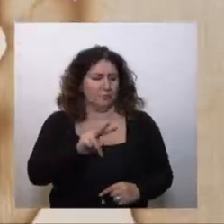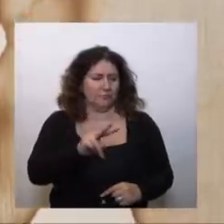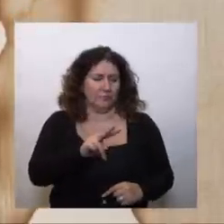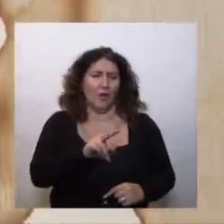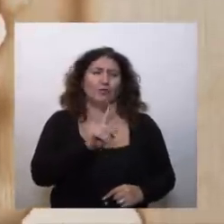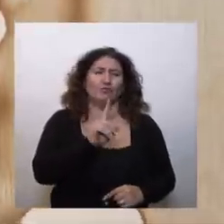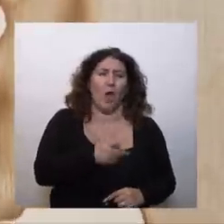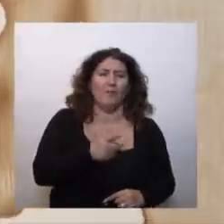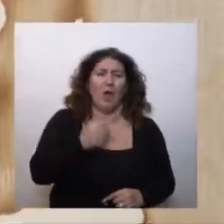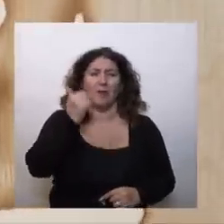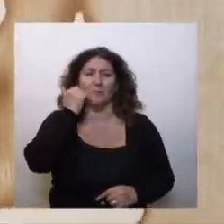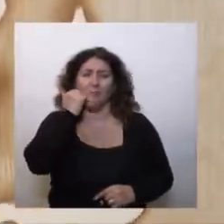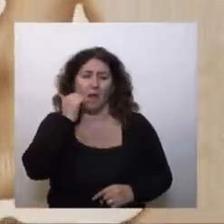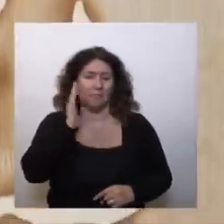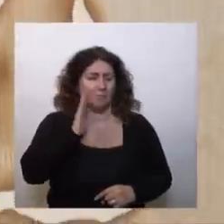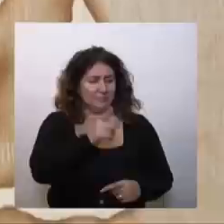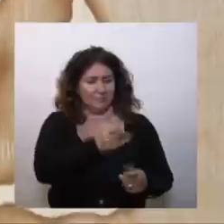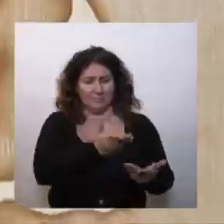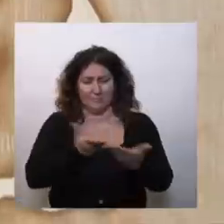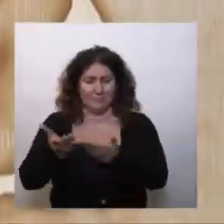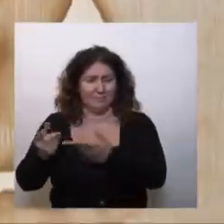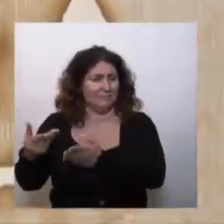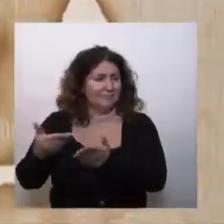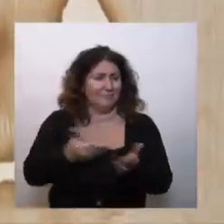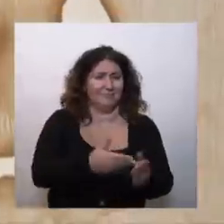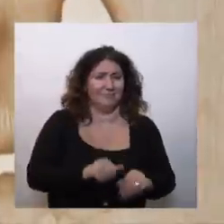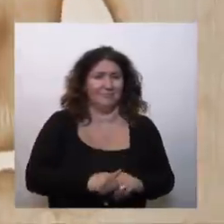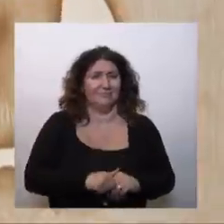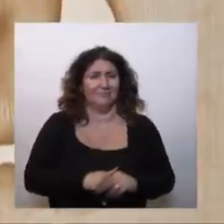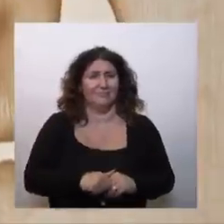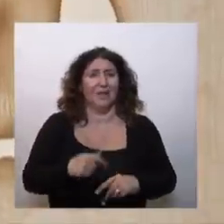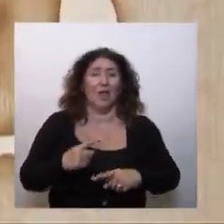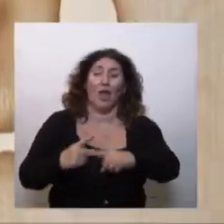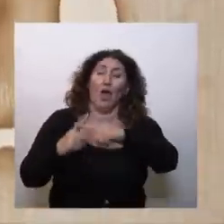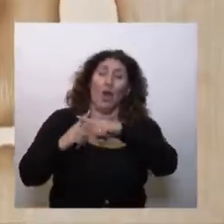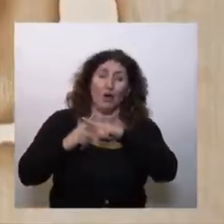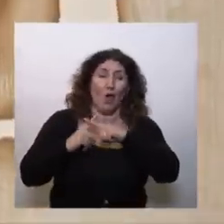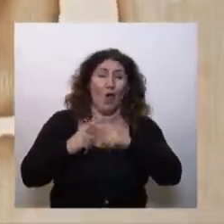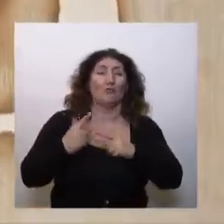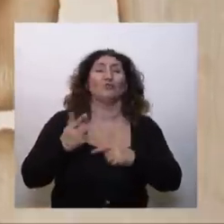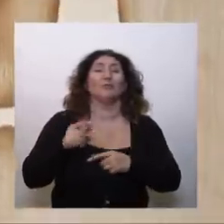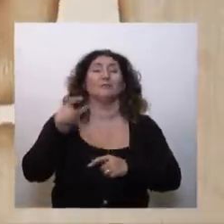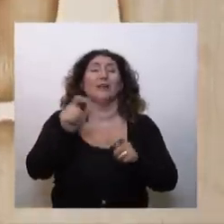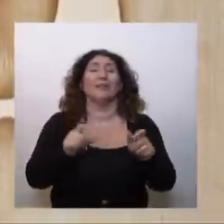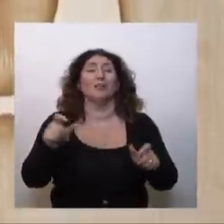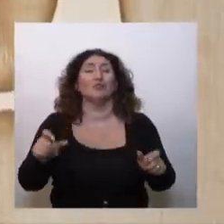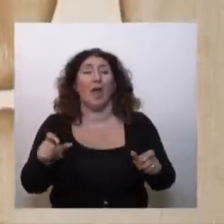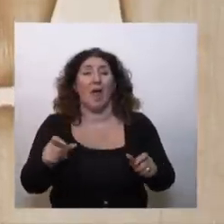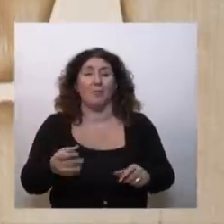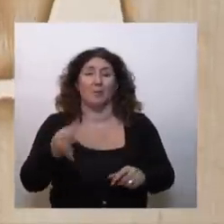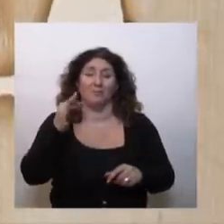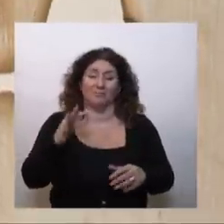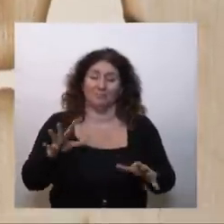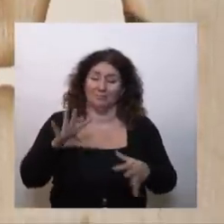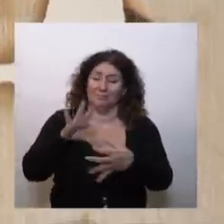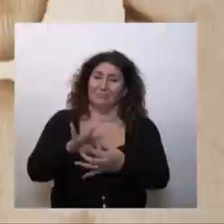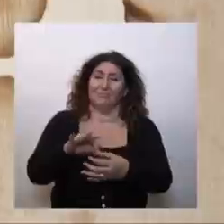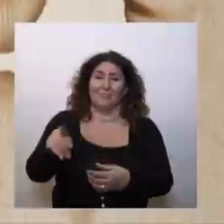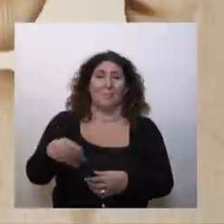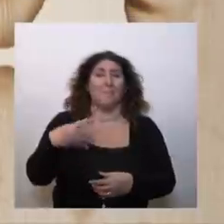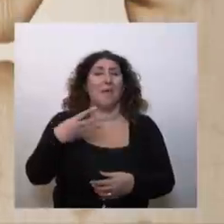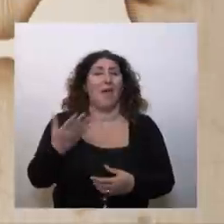all'altro. Così la croce dei discepoli viene associata a quella di Maria e diventa scelta di amore,